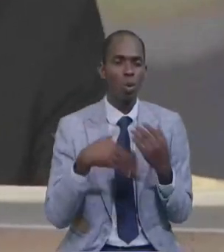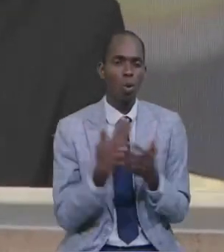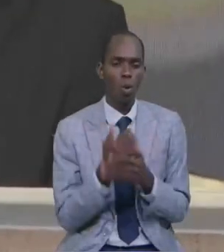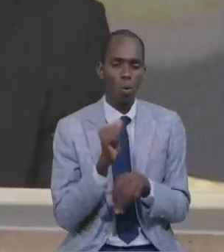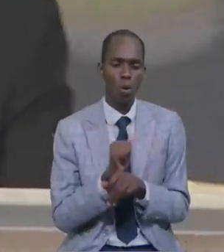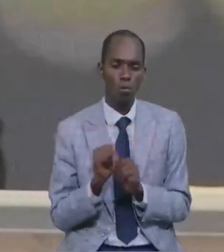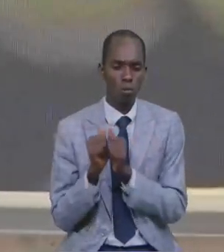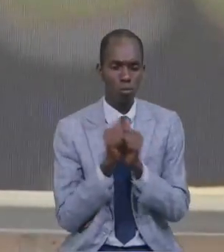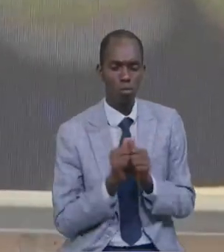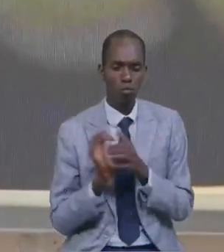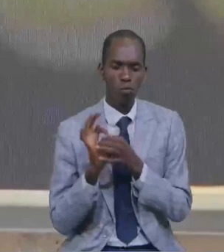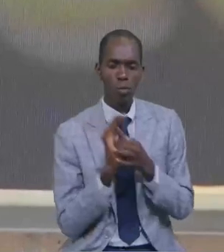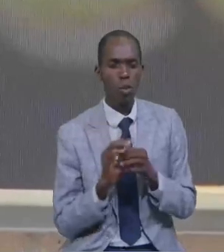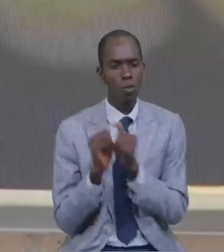labeur